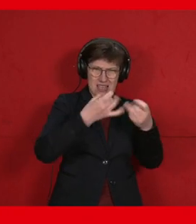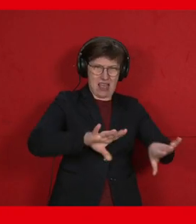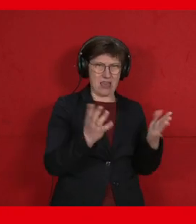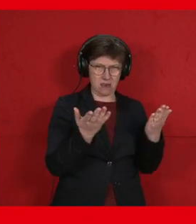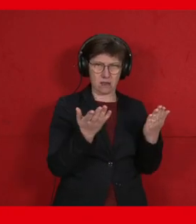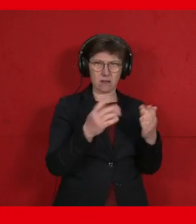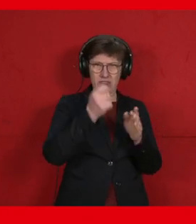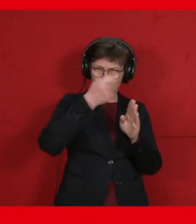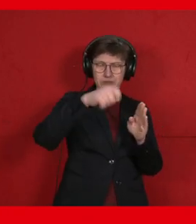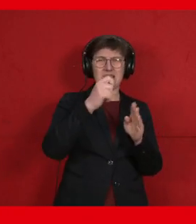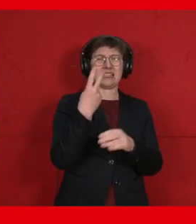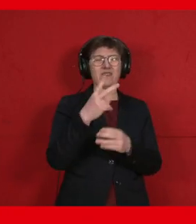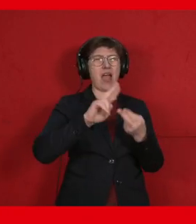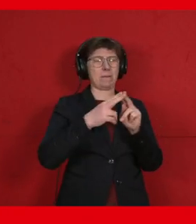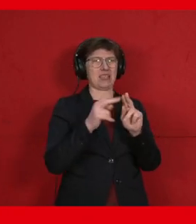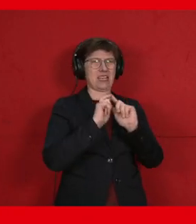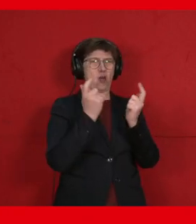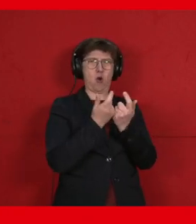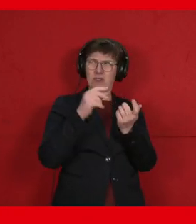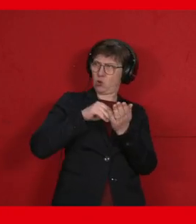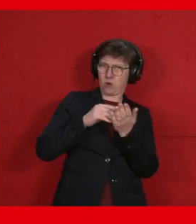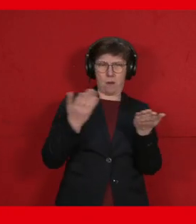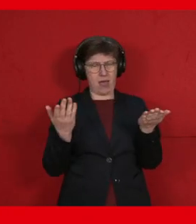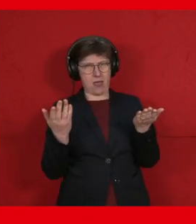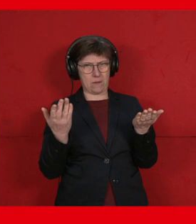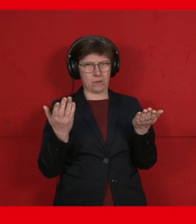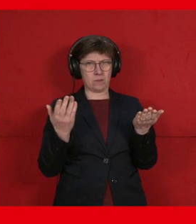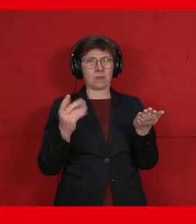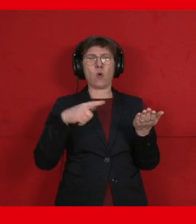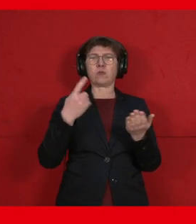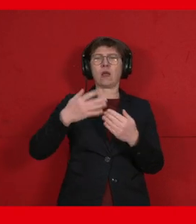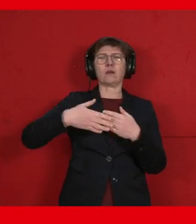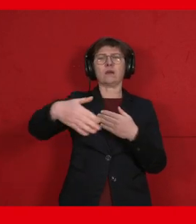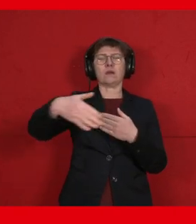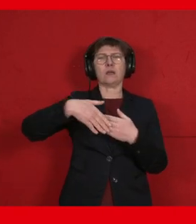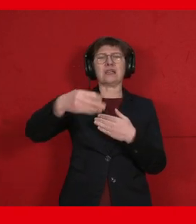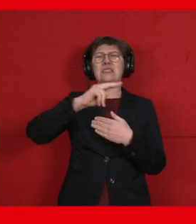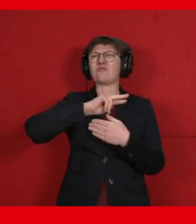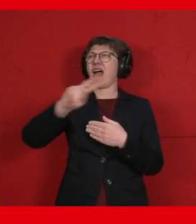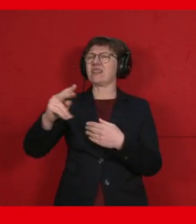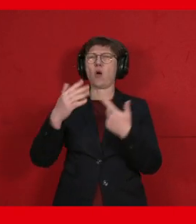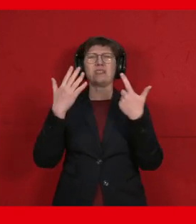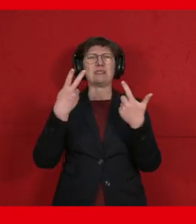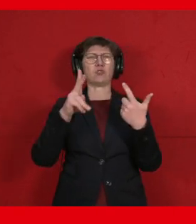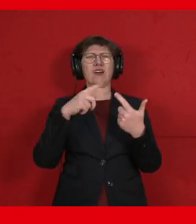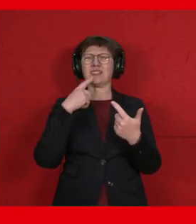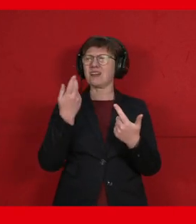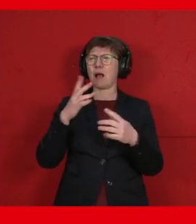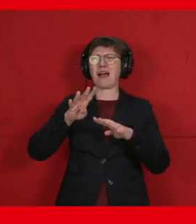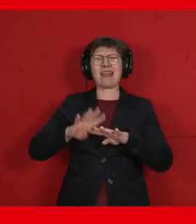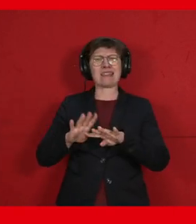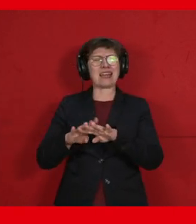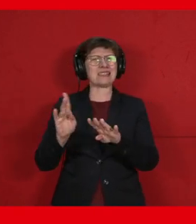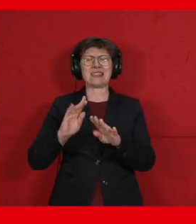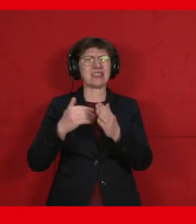haben. Zwei Mitglieder der Kommission sitzen hier unter uns. Und dann wird irgendwann 2027 gesagt, aber das Netz ist